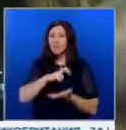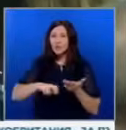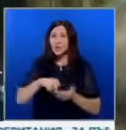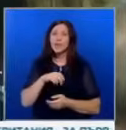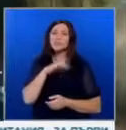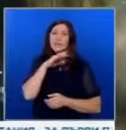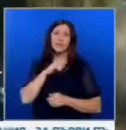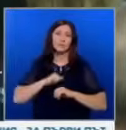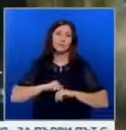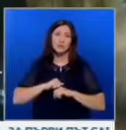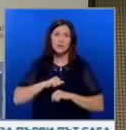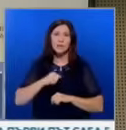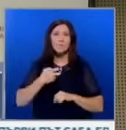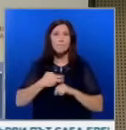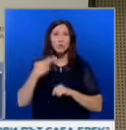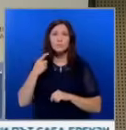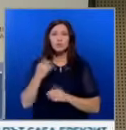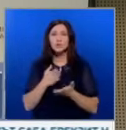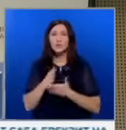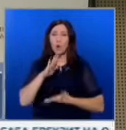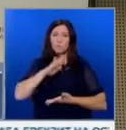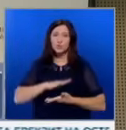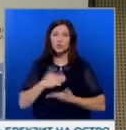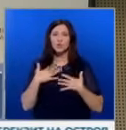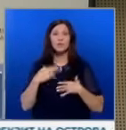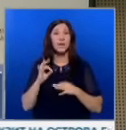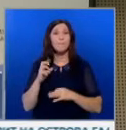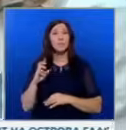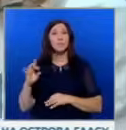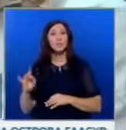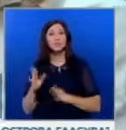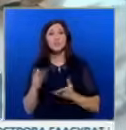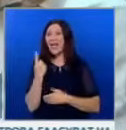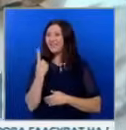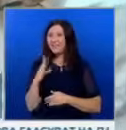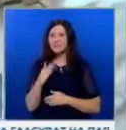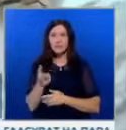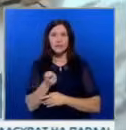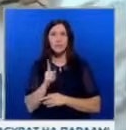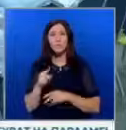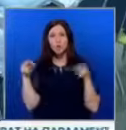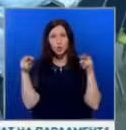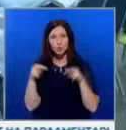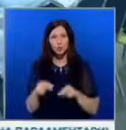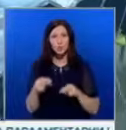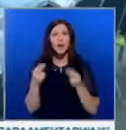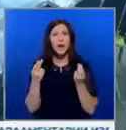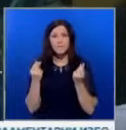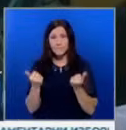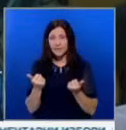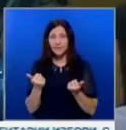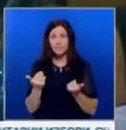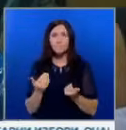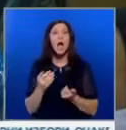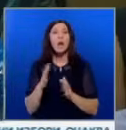по този начин облекчат състоянието им. Така ББР ще се превърне в единствен кредитор и ще може да контролира паричните им потоци.